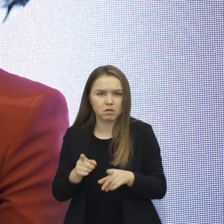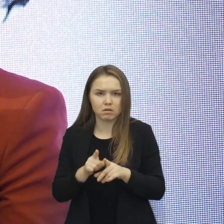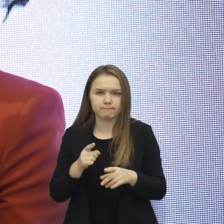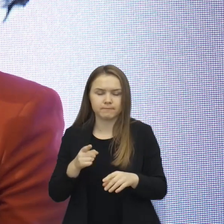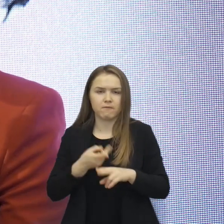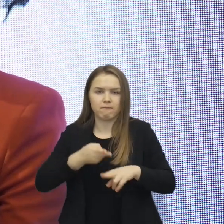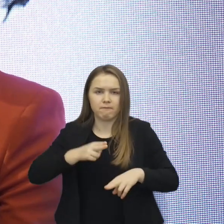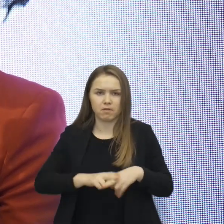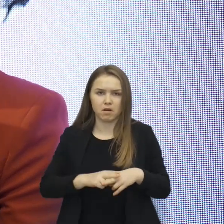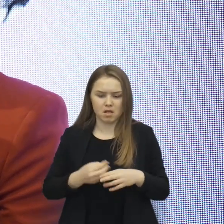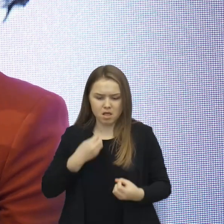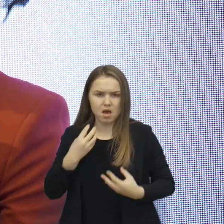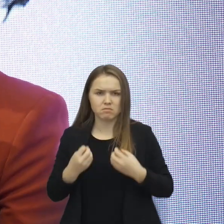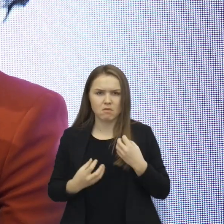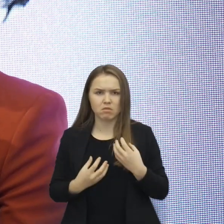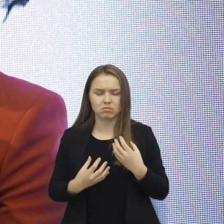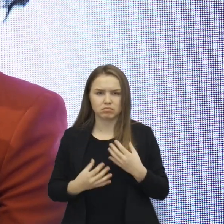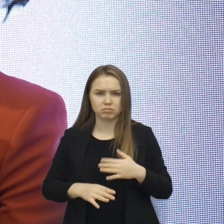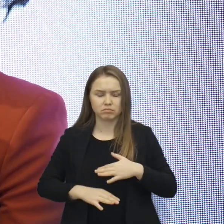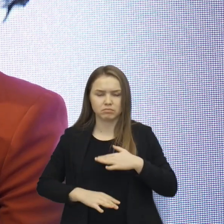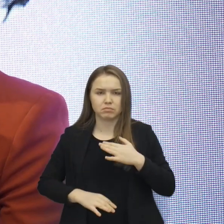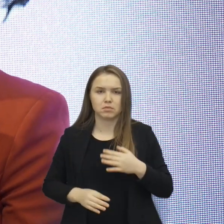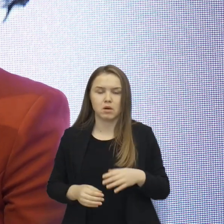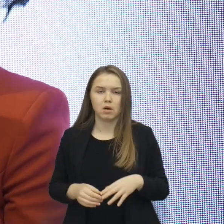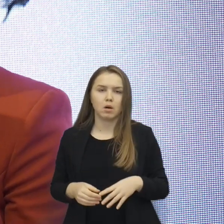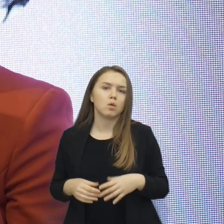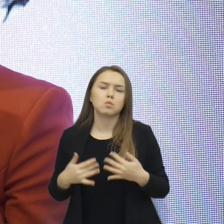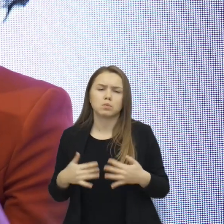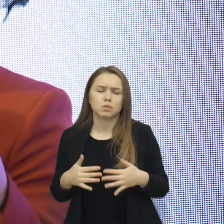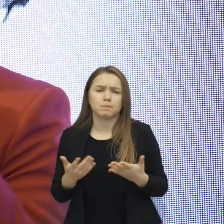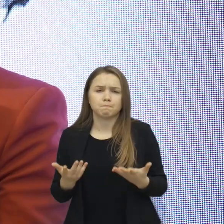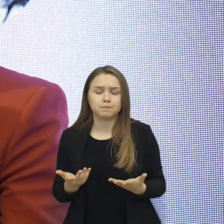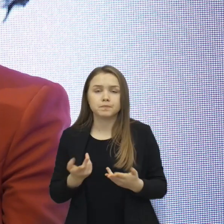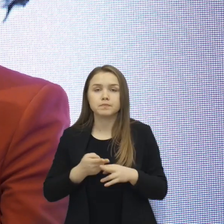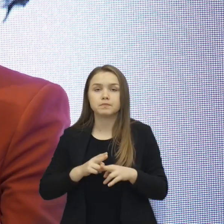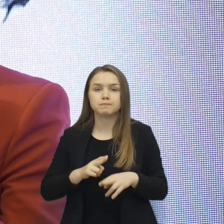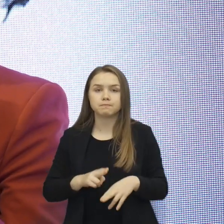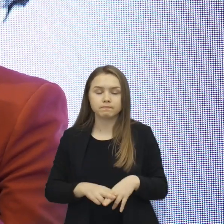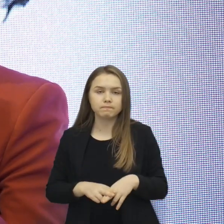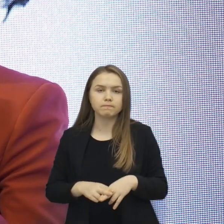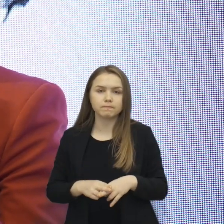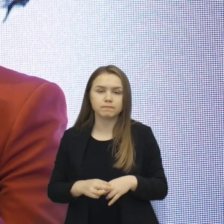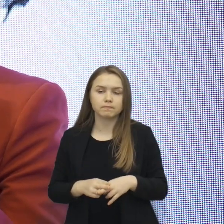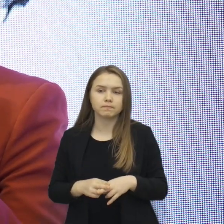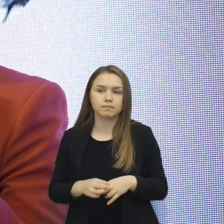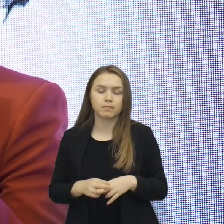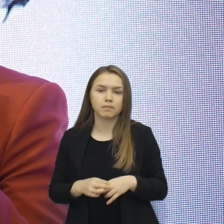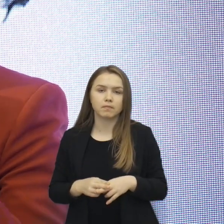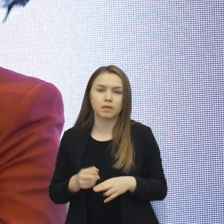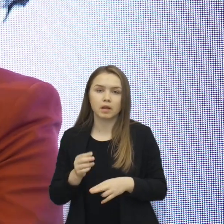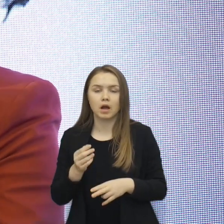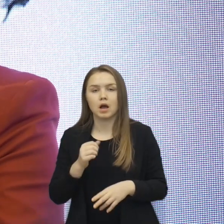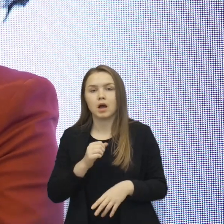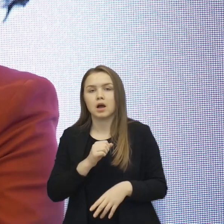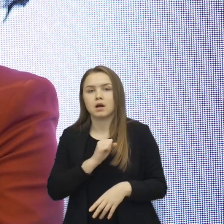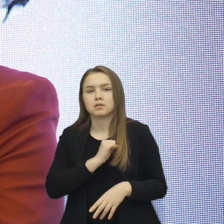tikrai sunkumus susidūrimo. Ir iš esmės, tas patologizavimas, ką dar padaro,